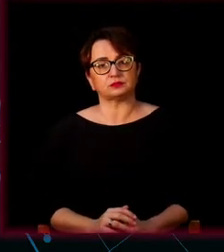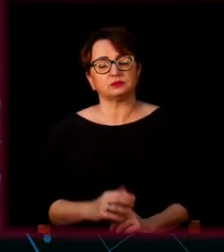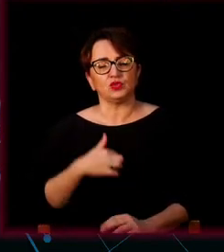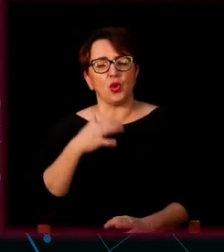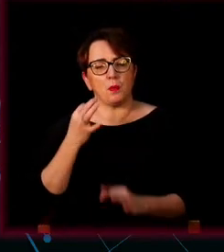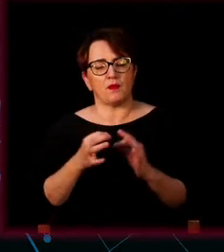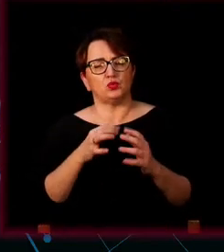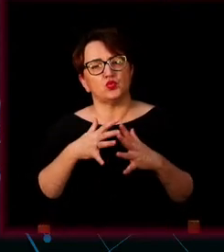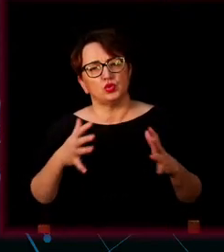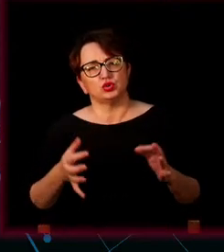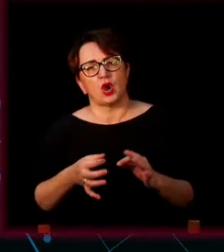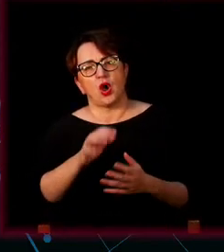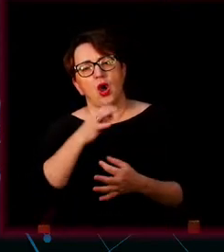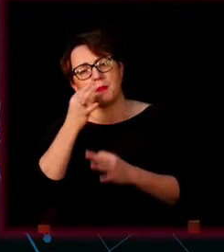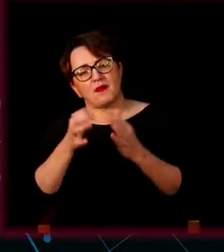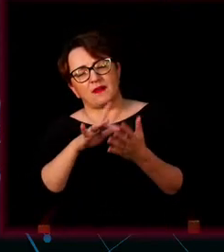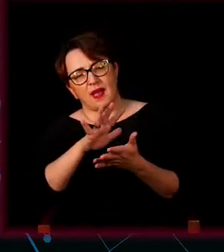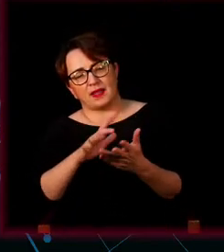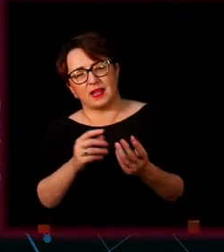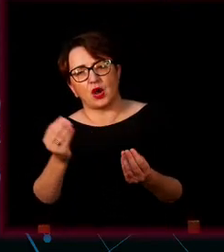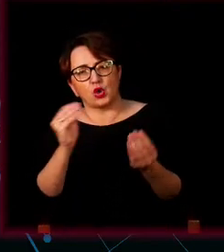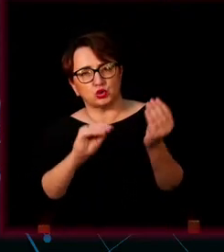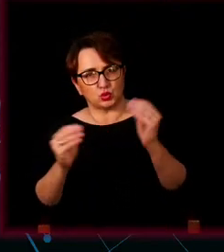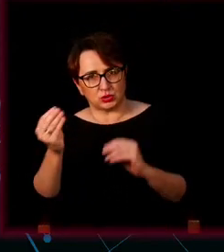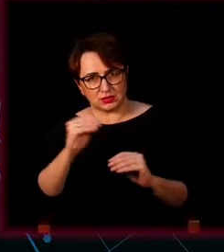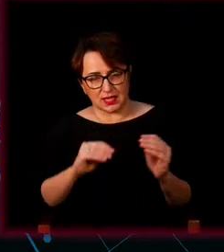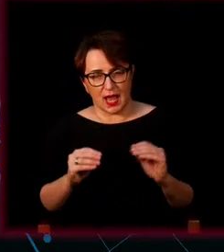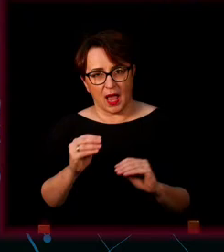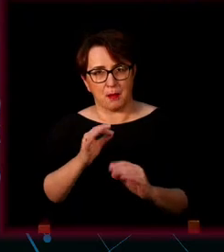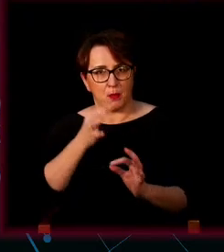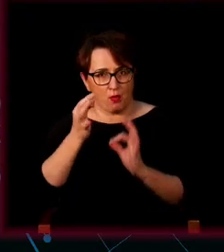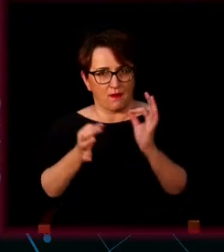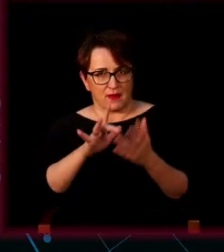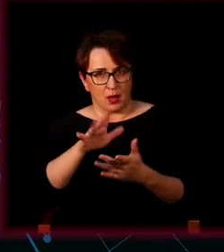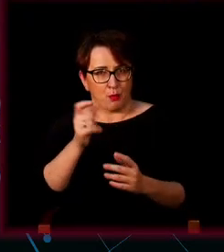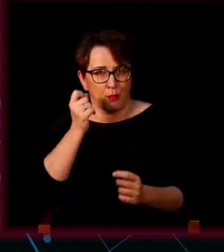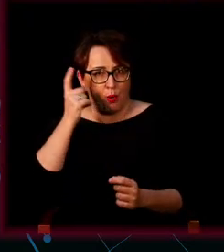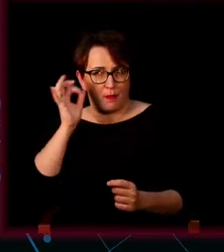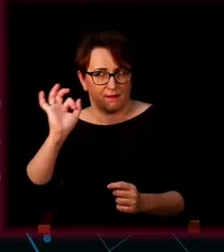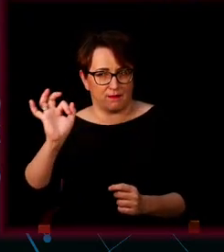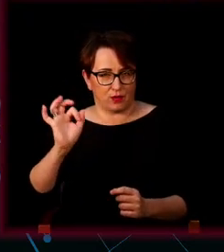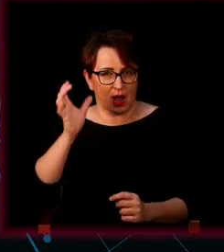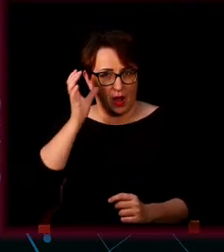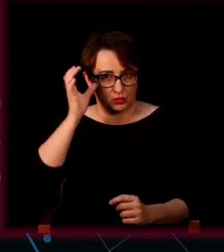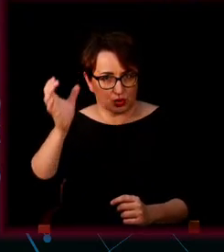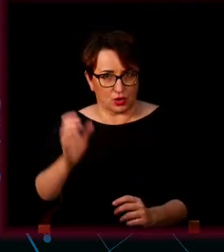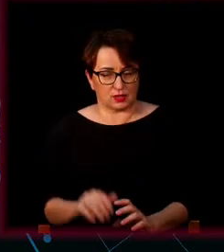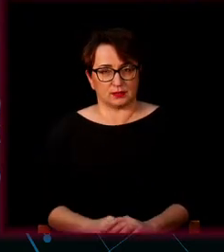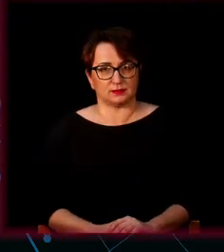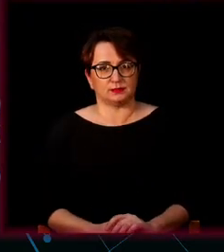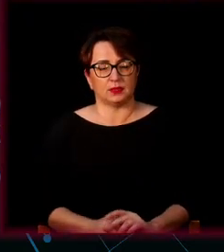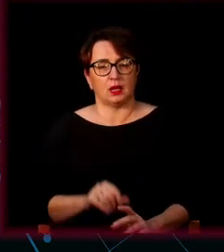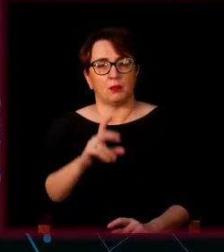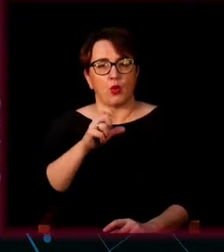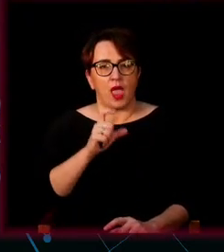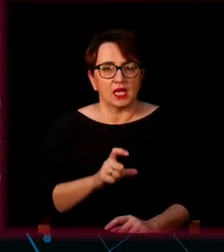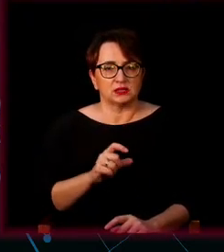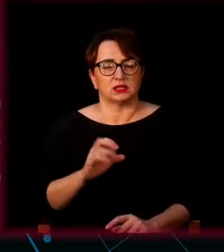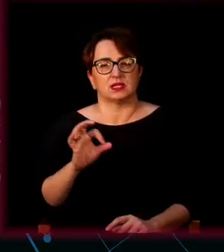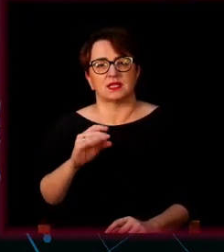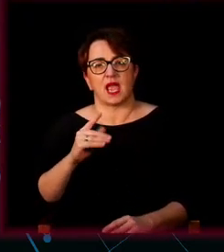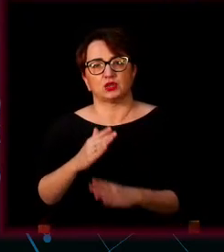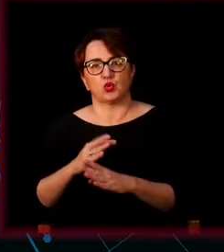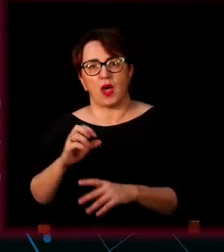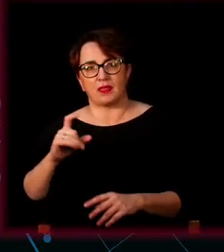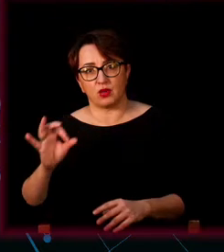poświęcam na omówienie tej konstrukcji, czy tego pomysłu po prostu, jeśli chodzi o płeć i seksualność, to